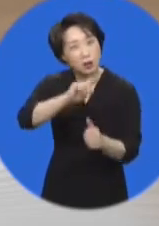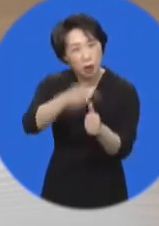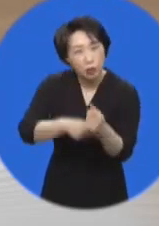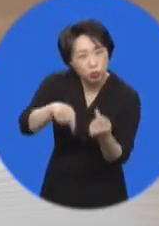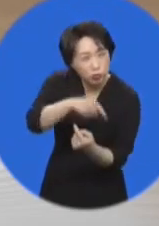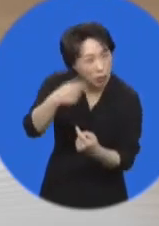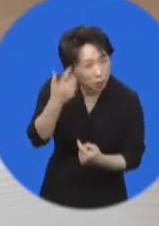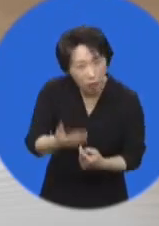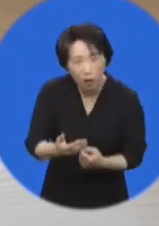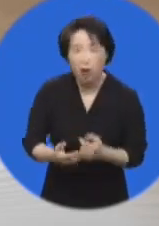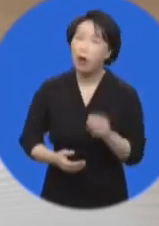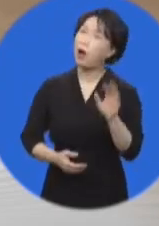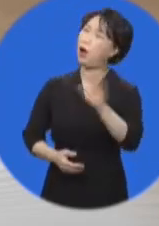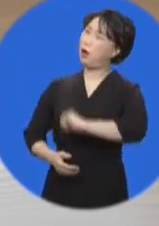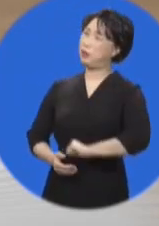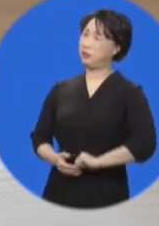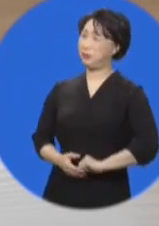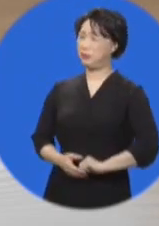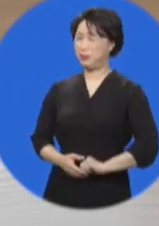알지?